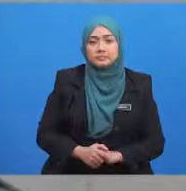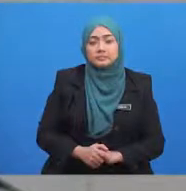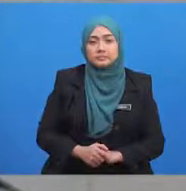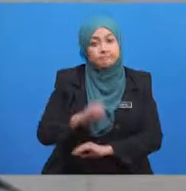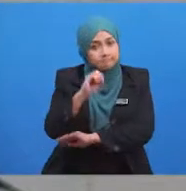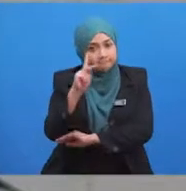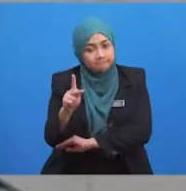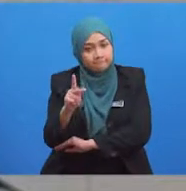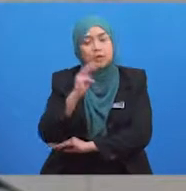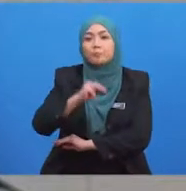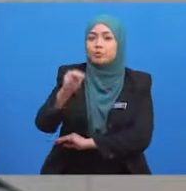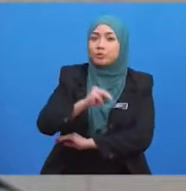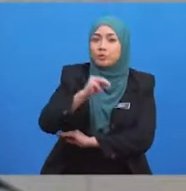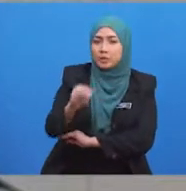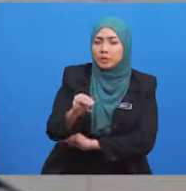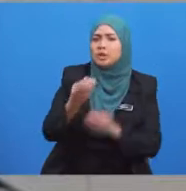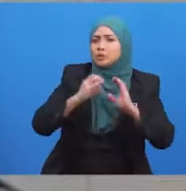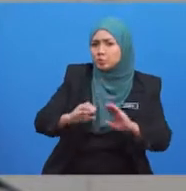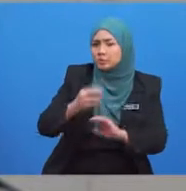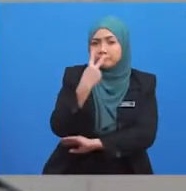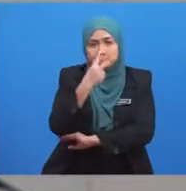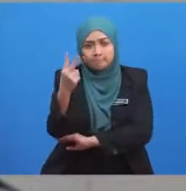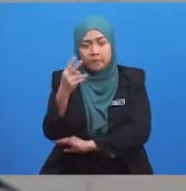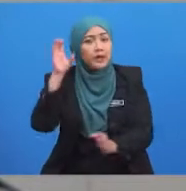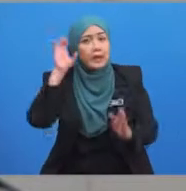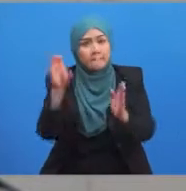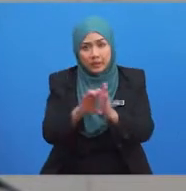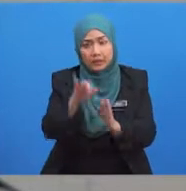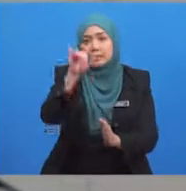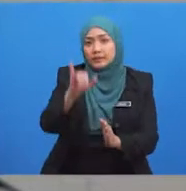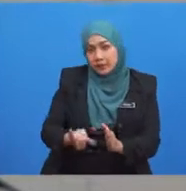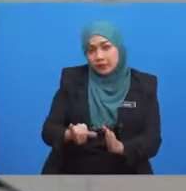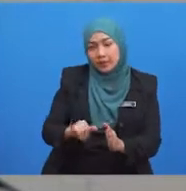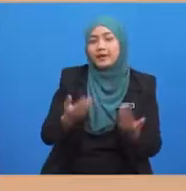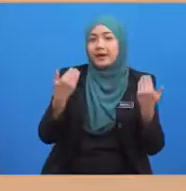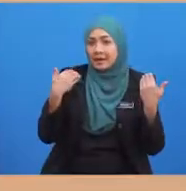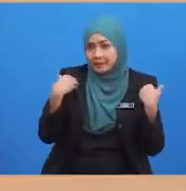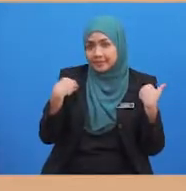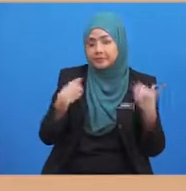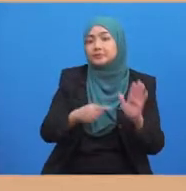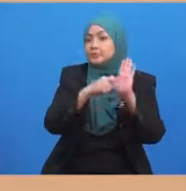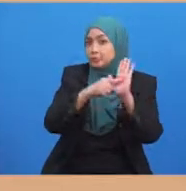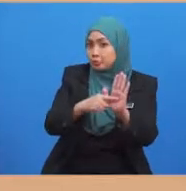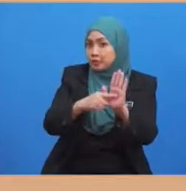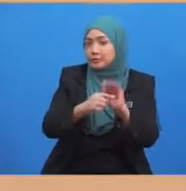Baiklah, murid-murid, cuba perhatikan gambar yang tertera di skrin TV anda.